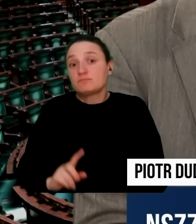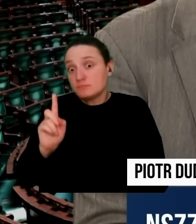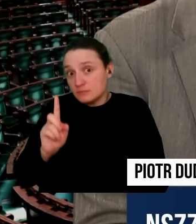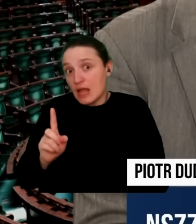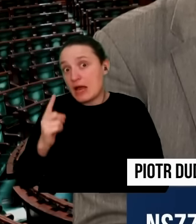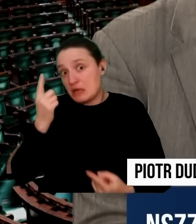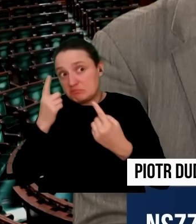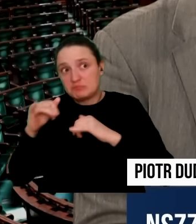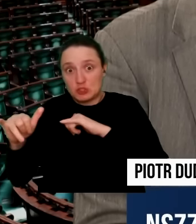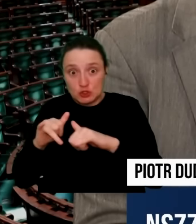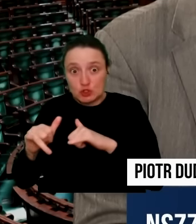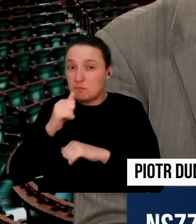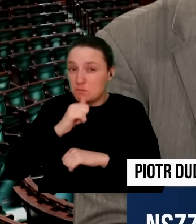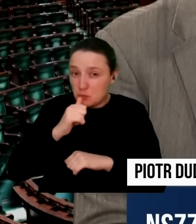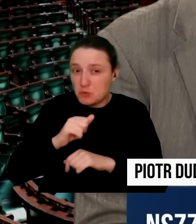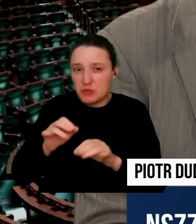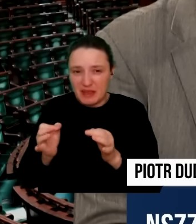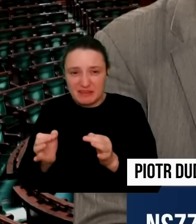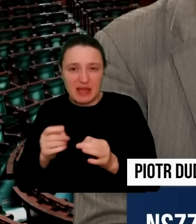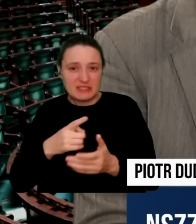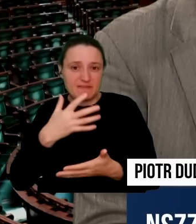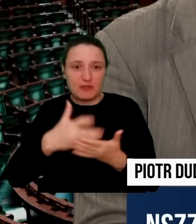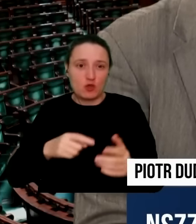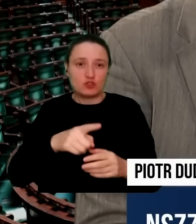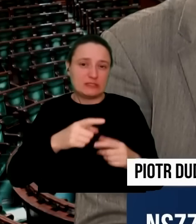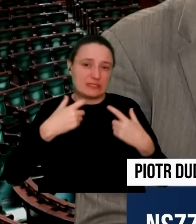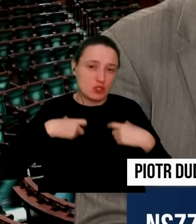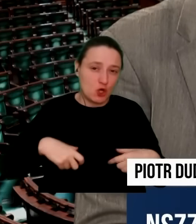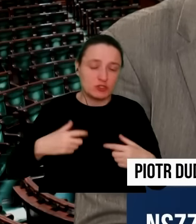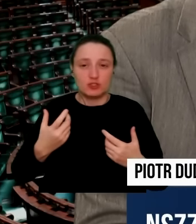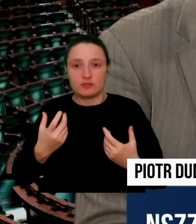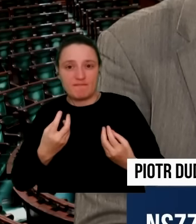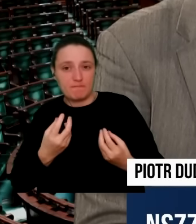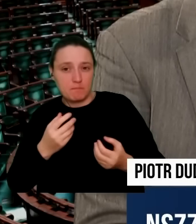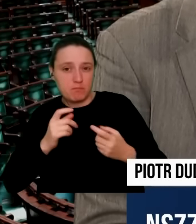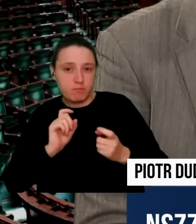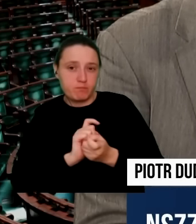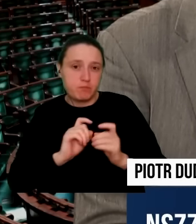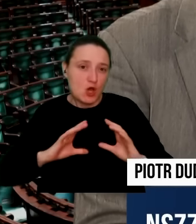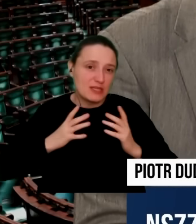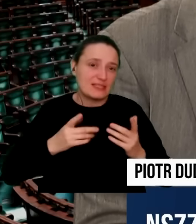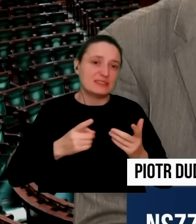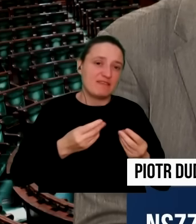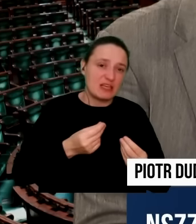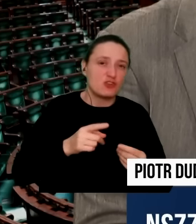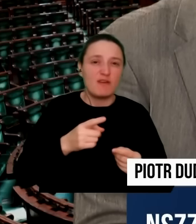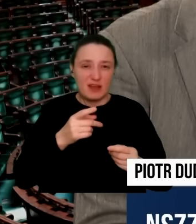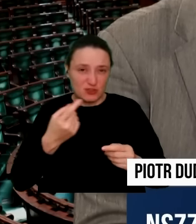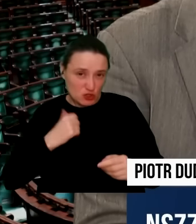się jakoś rozegrać protesty rolnicze i finansowo, i licząc na zmęczenie